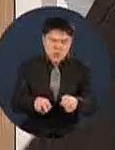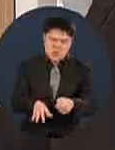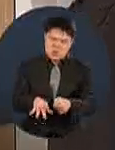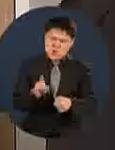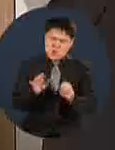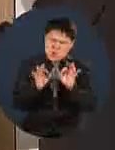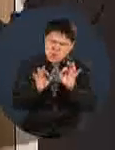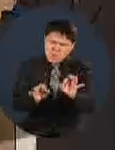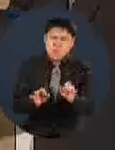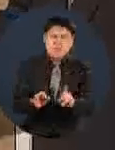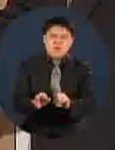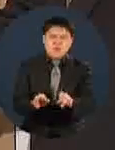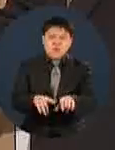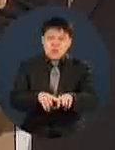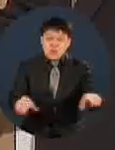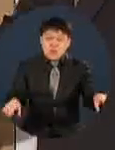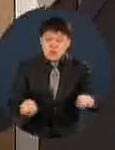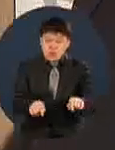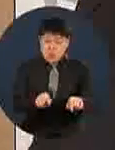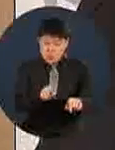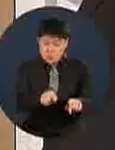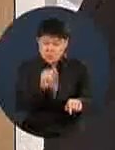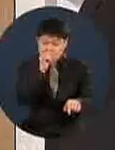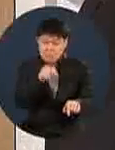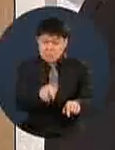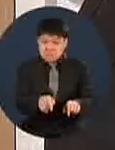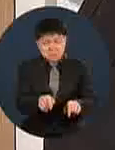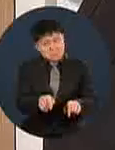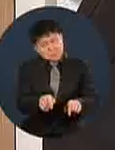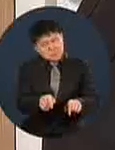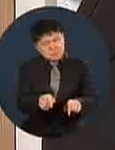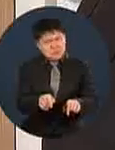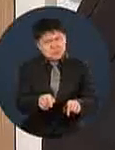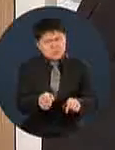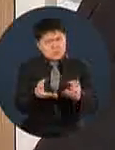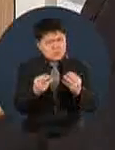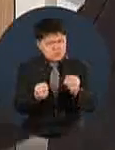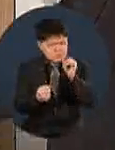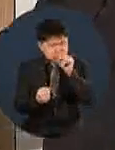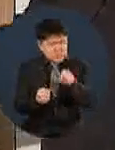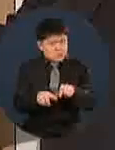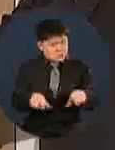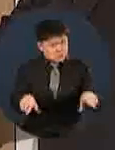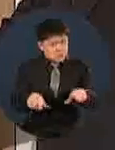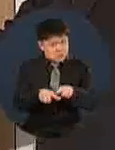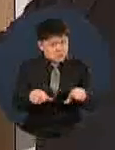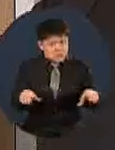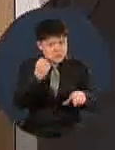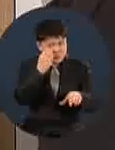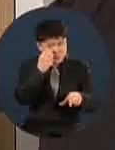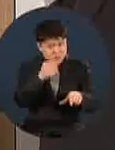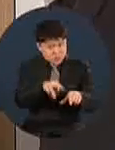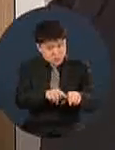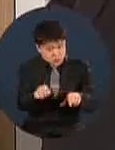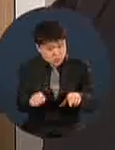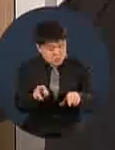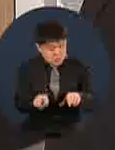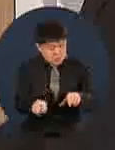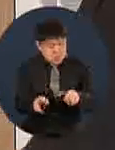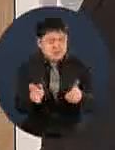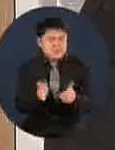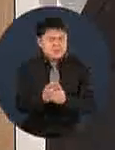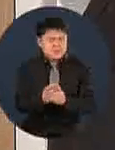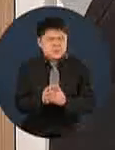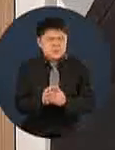처음 보는 점인데 보통은 이렇게 두지 않습니까? 네. 거의 이 모양이 많이 나오는 모양인데 아주 묘한 곳으로 이렇게요. 아,